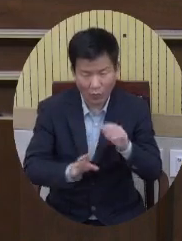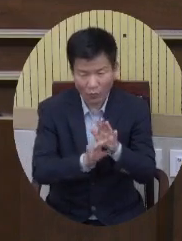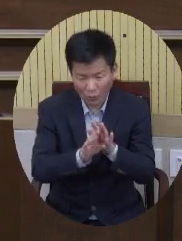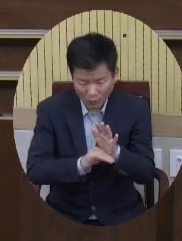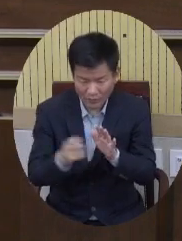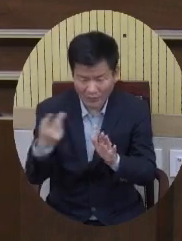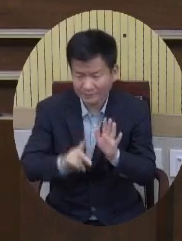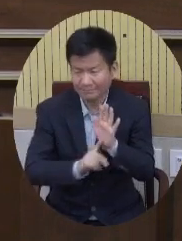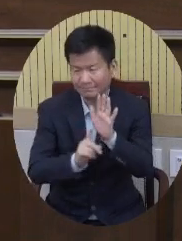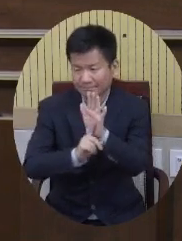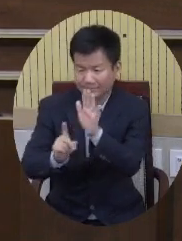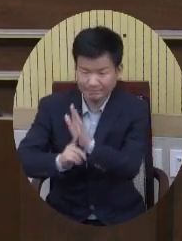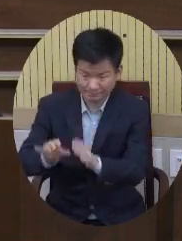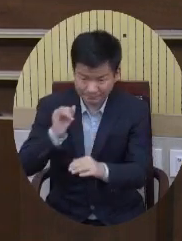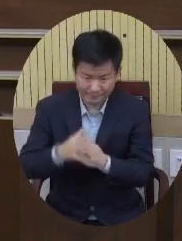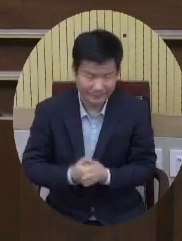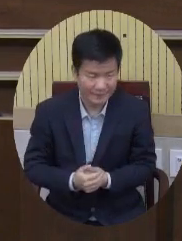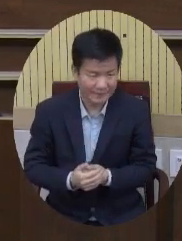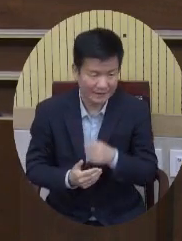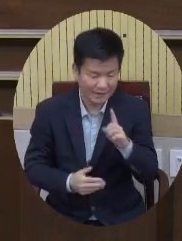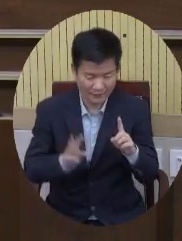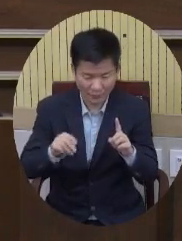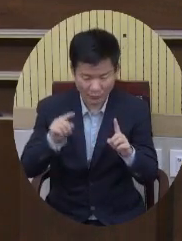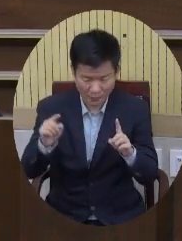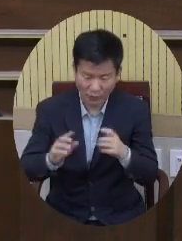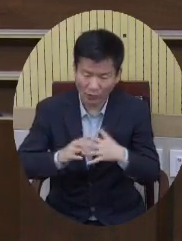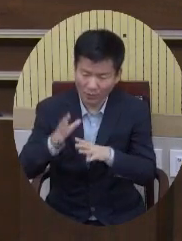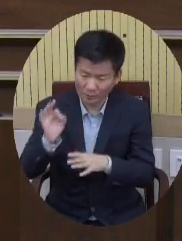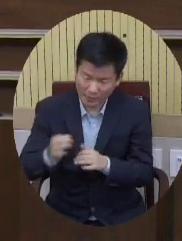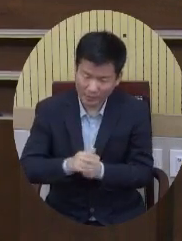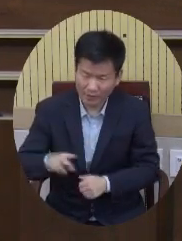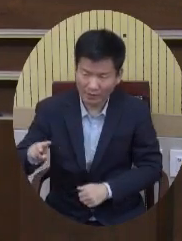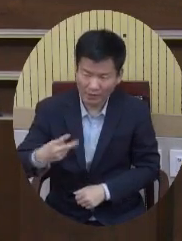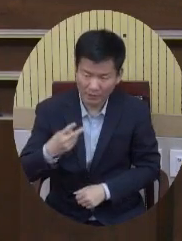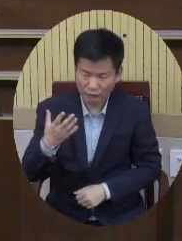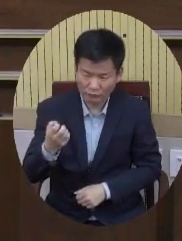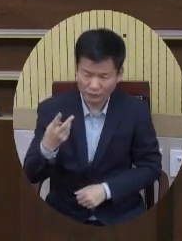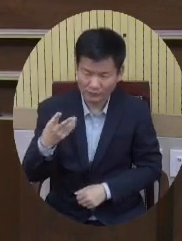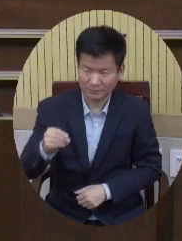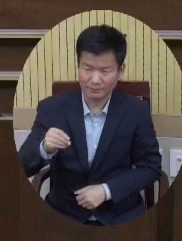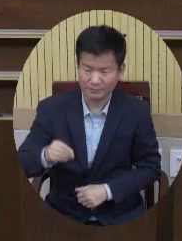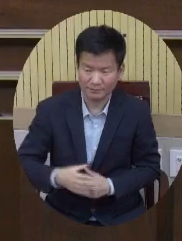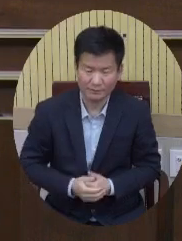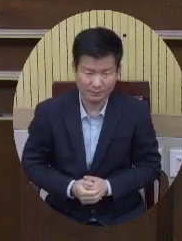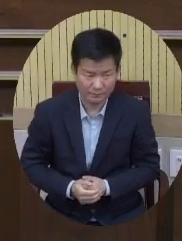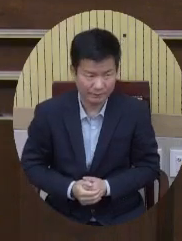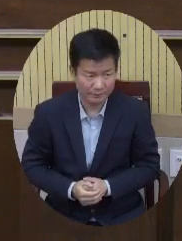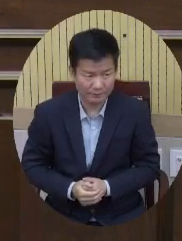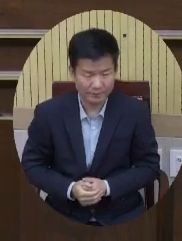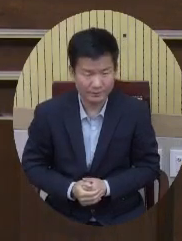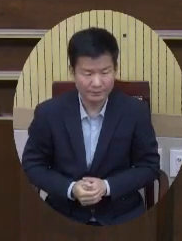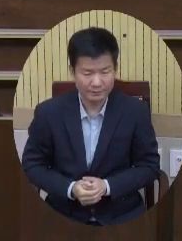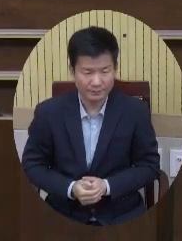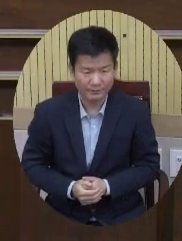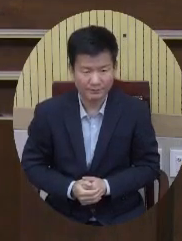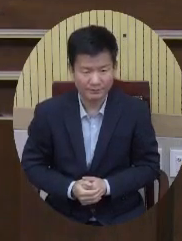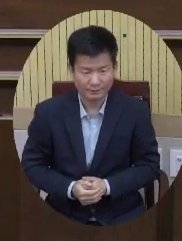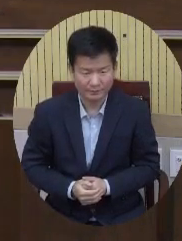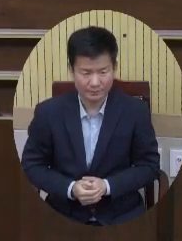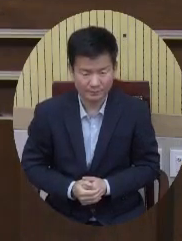제공 글을 했습니다 일제곱미터당 공사비는 약 292만원 선으로 상정되었습니다